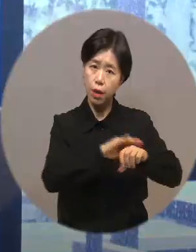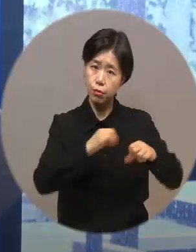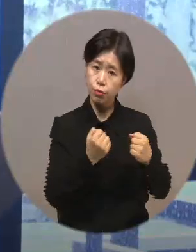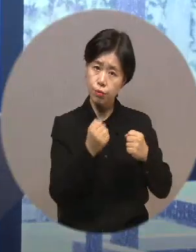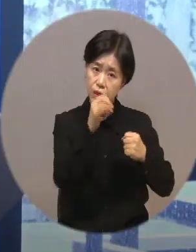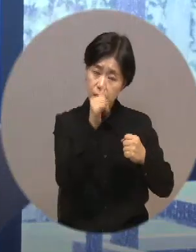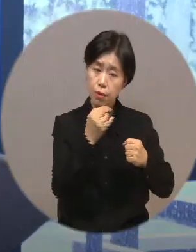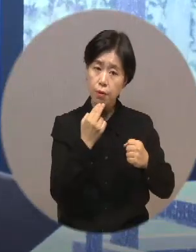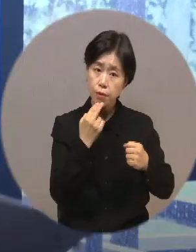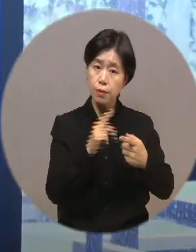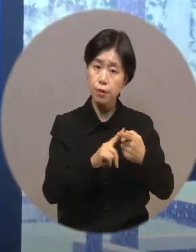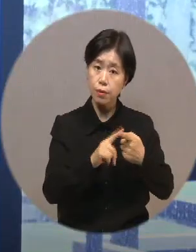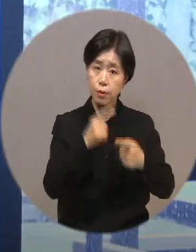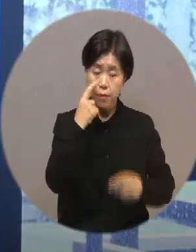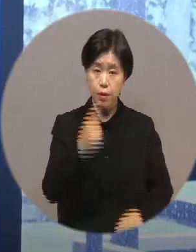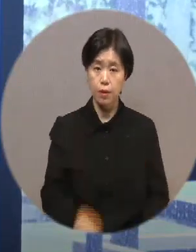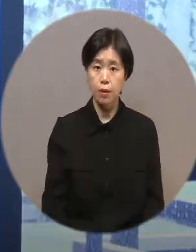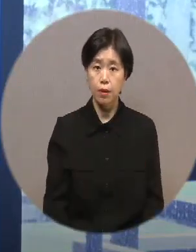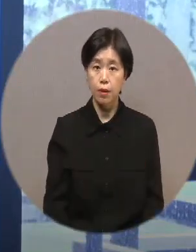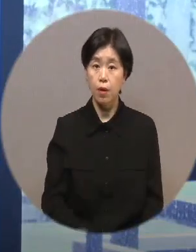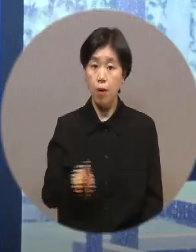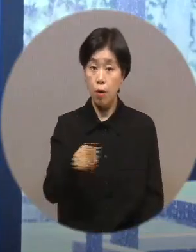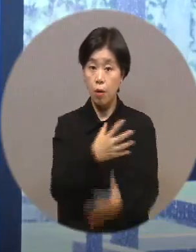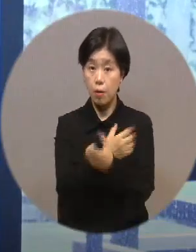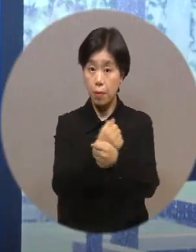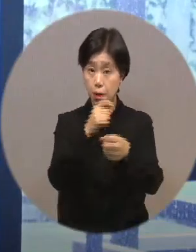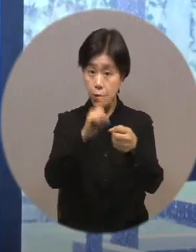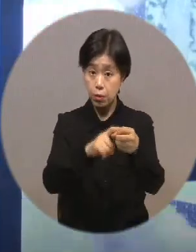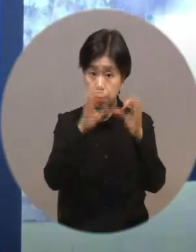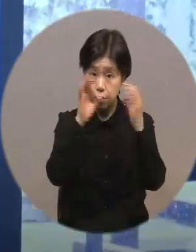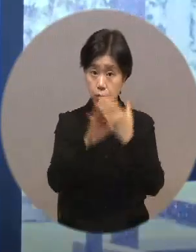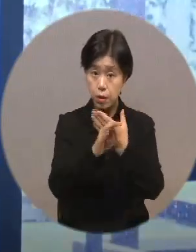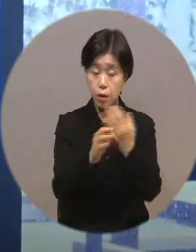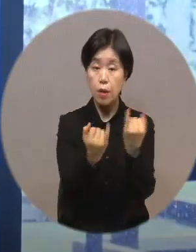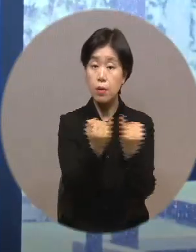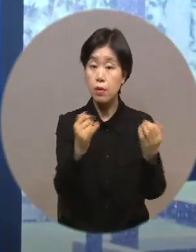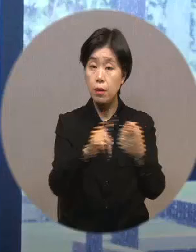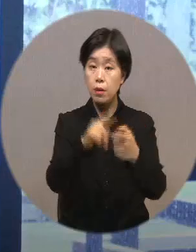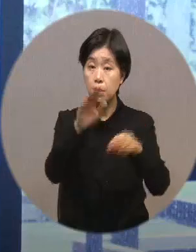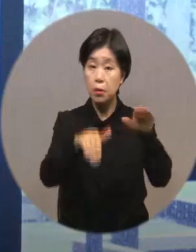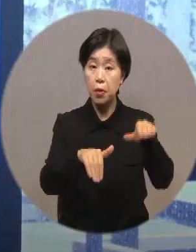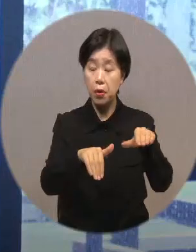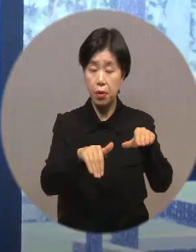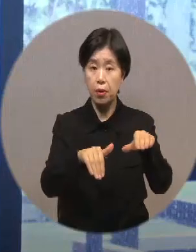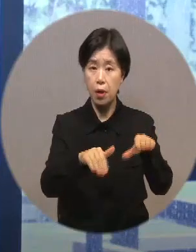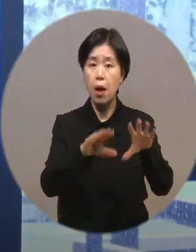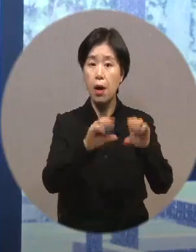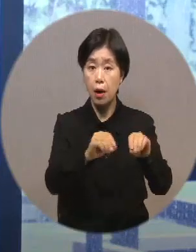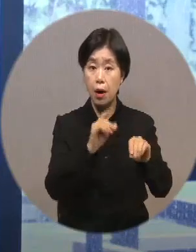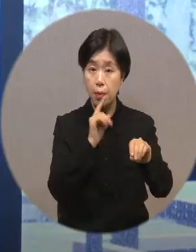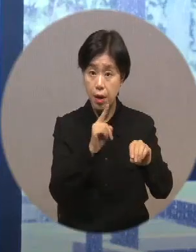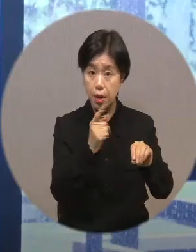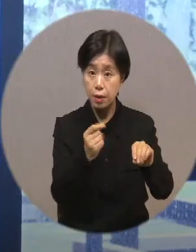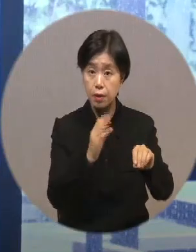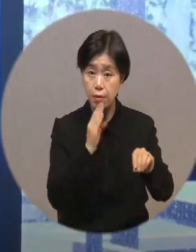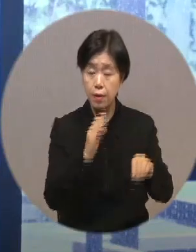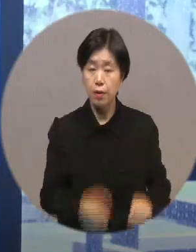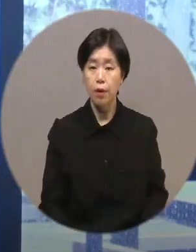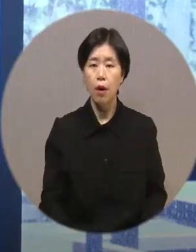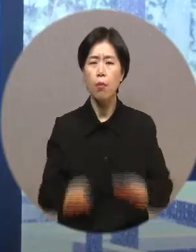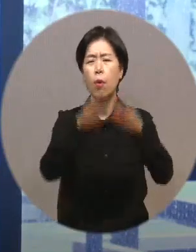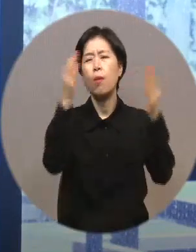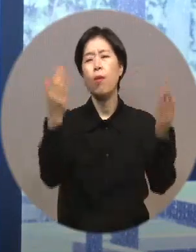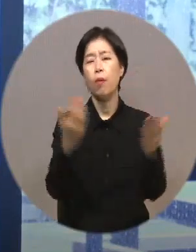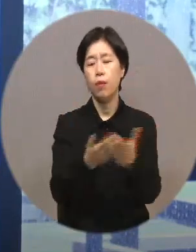그 협약의 목적에 보면 여성에 대한 차별이라는 게 뭐냐? 차별을 없애자라는 거잖아요. 여성에 대한 차별이